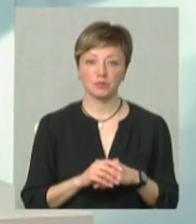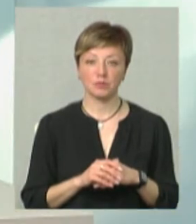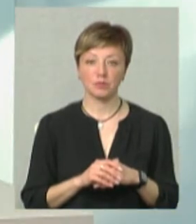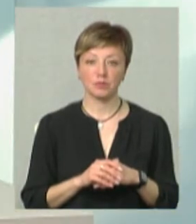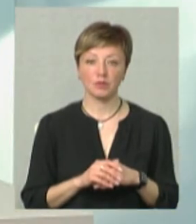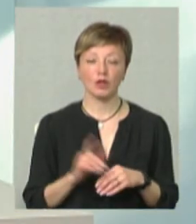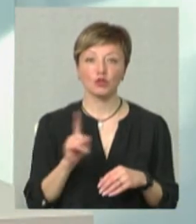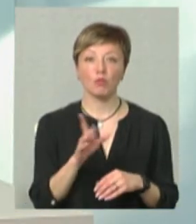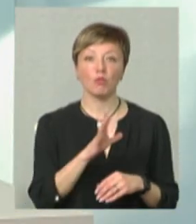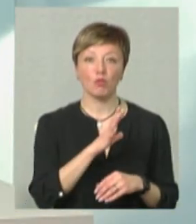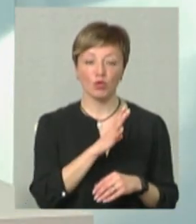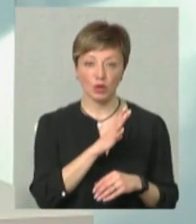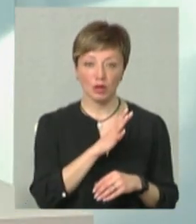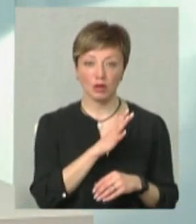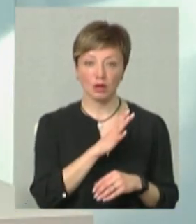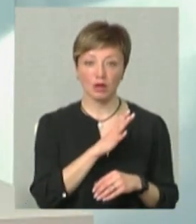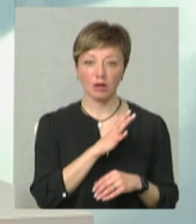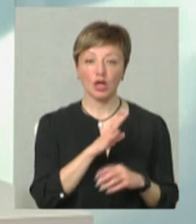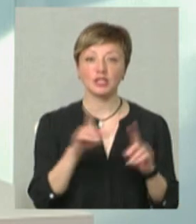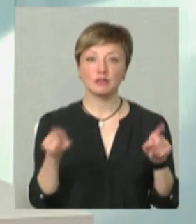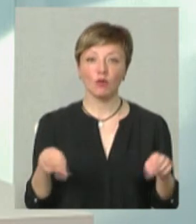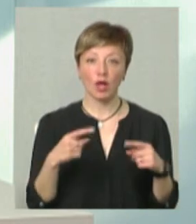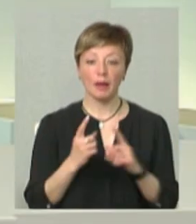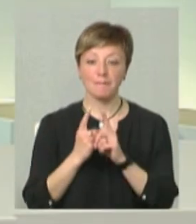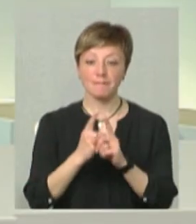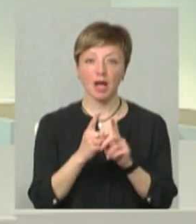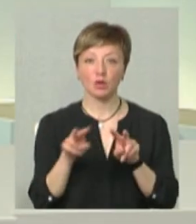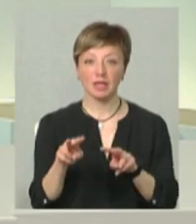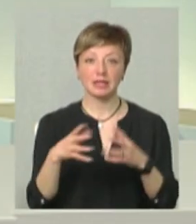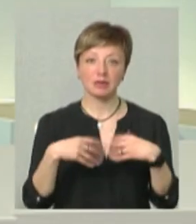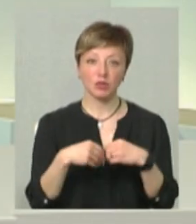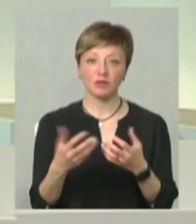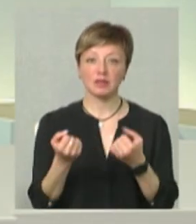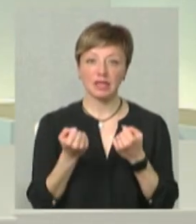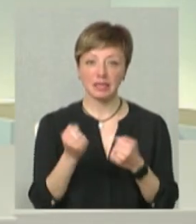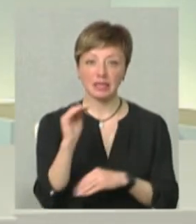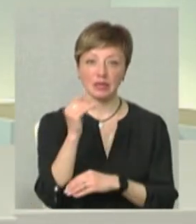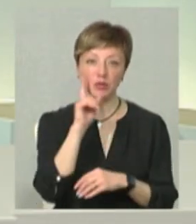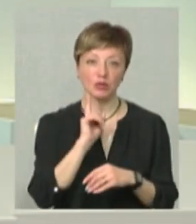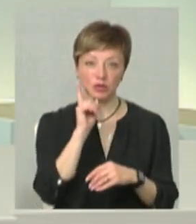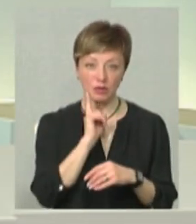Щоб бути створити патронатну сім'ю, взяти дитину на